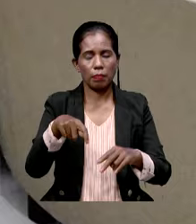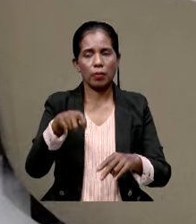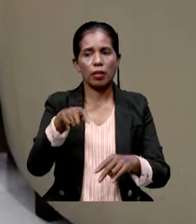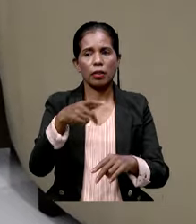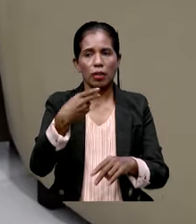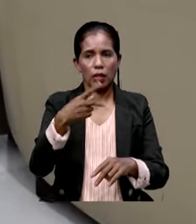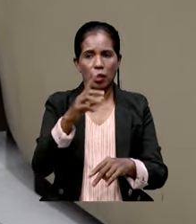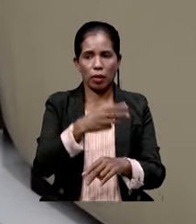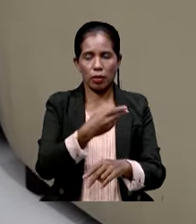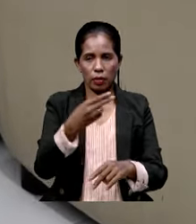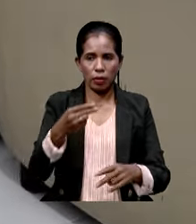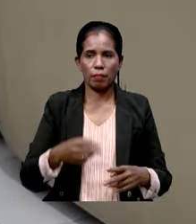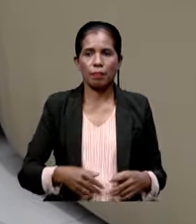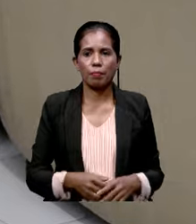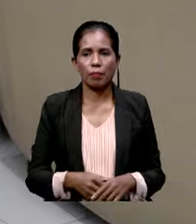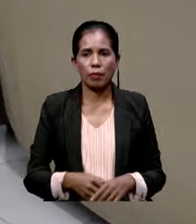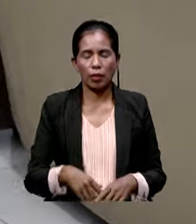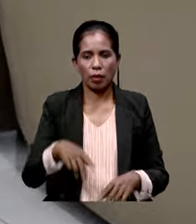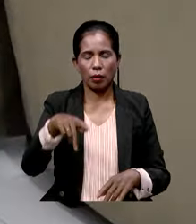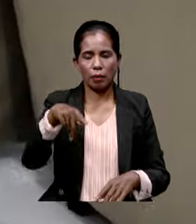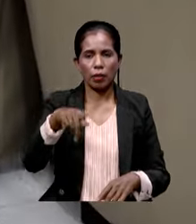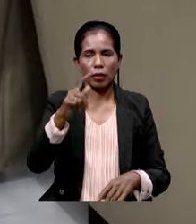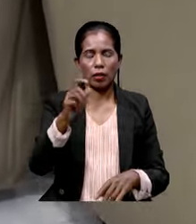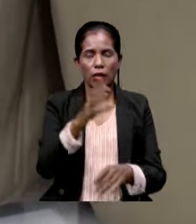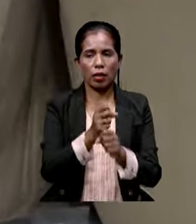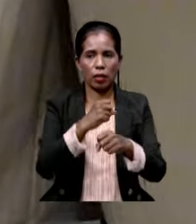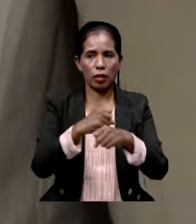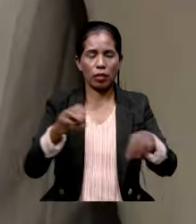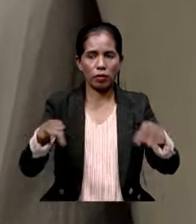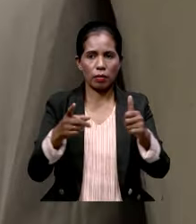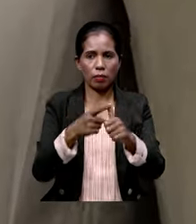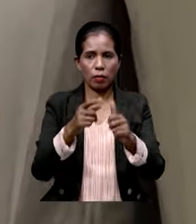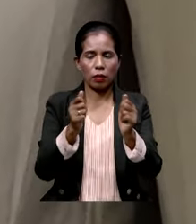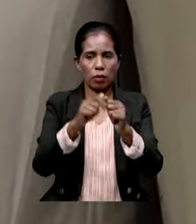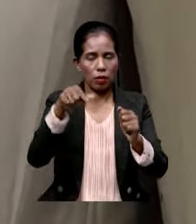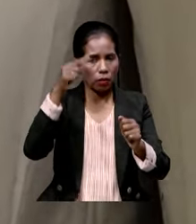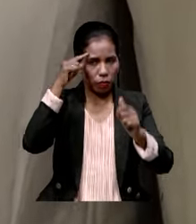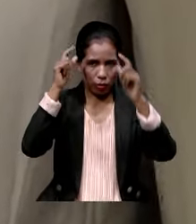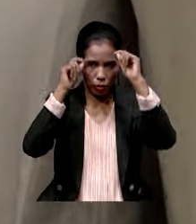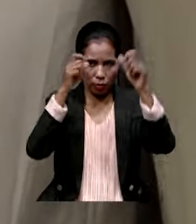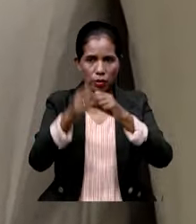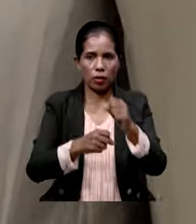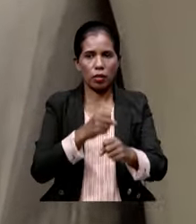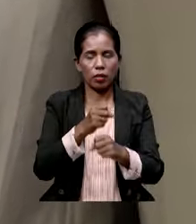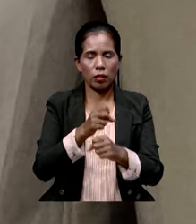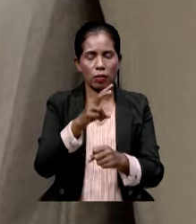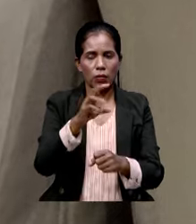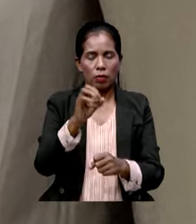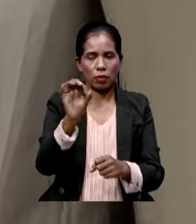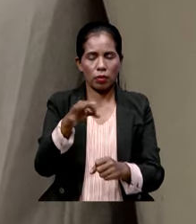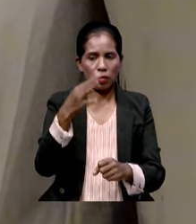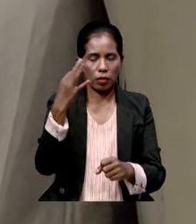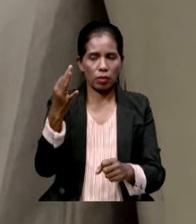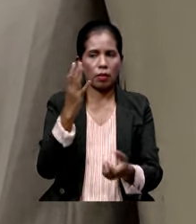ini. PT Garam Madura halau akordu dahulu ko Governo Timor Leste ia tinang rihurasan lesinghat, mai be akor